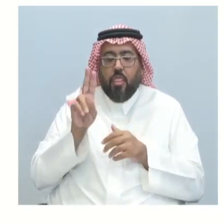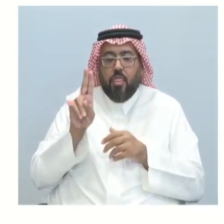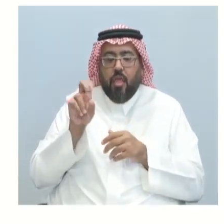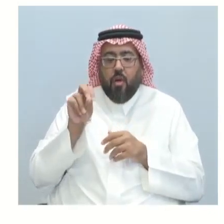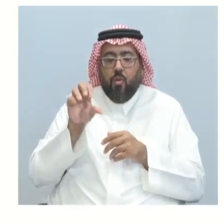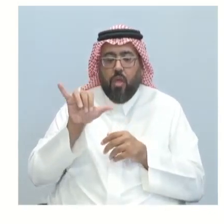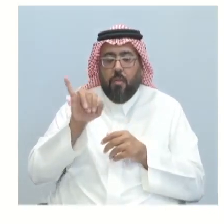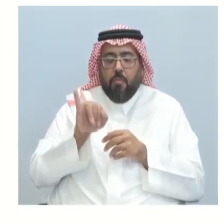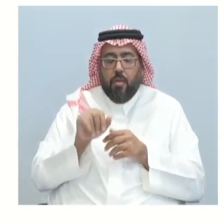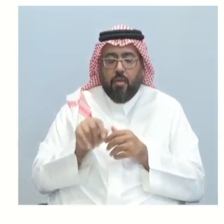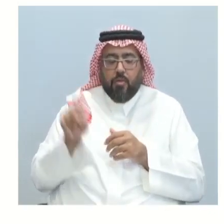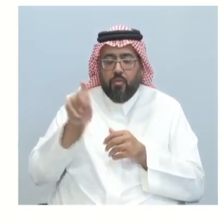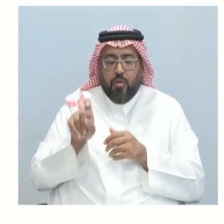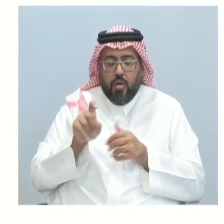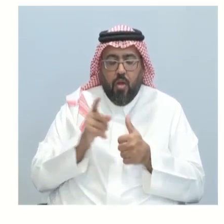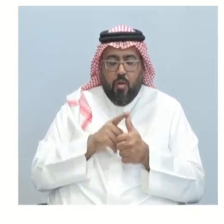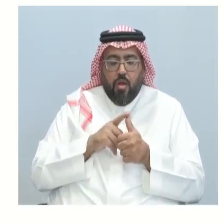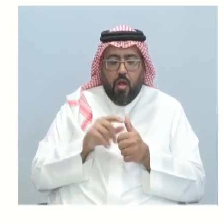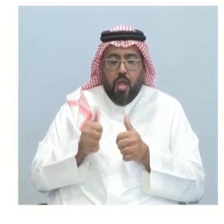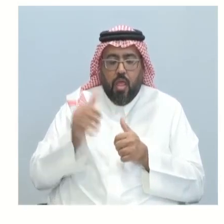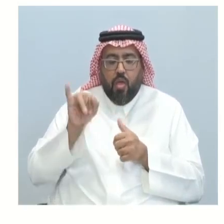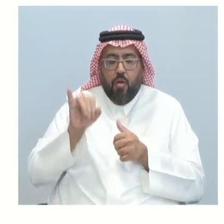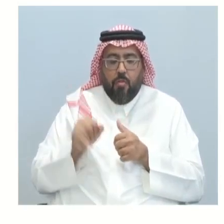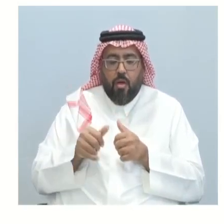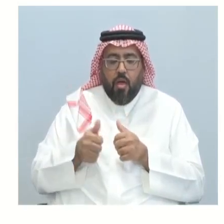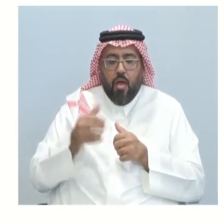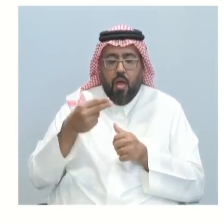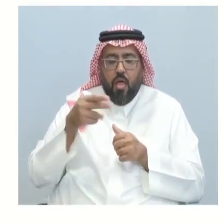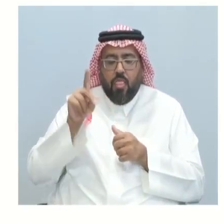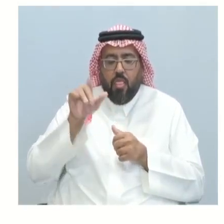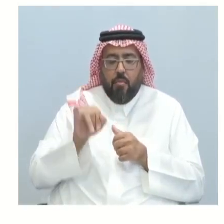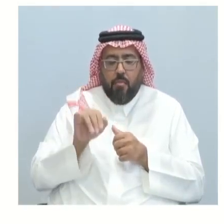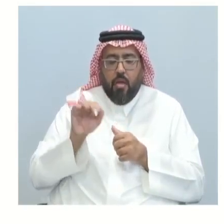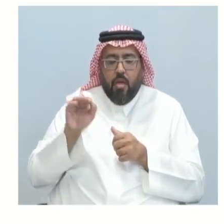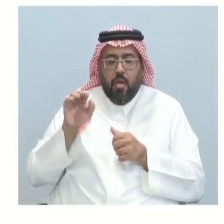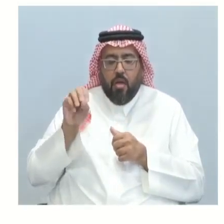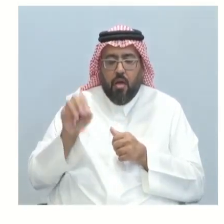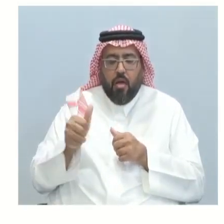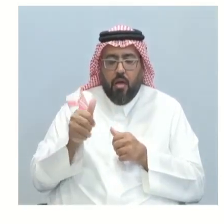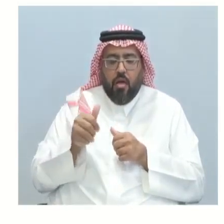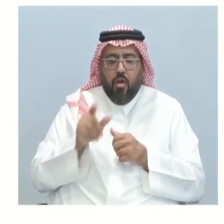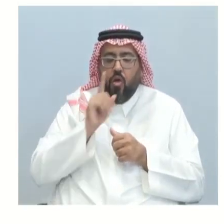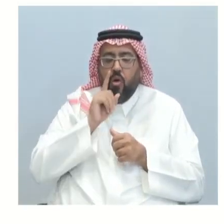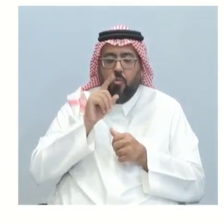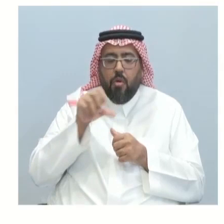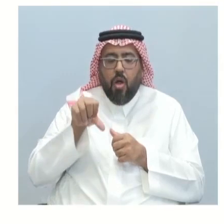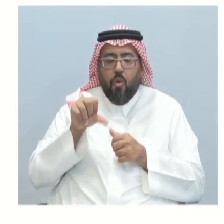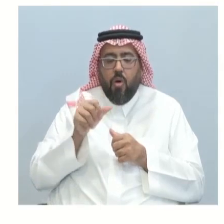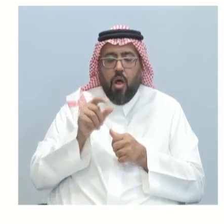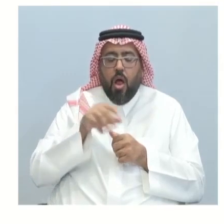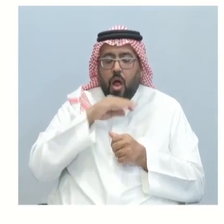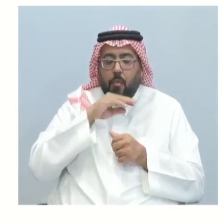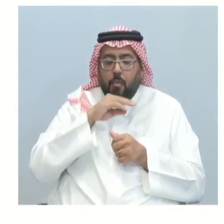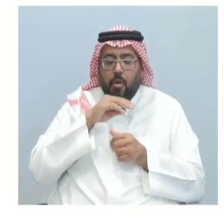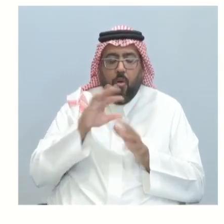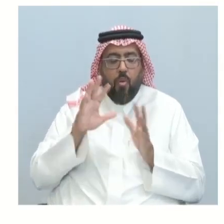التقويم السؤال الاول ايهما اعظم حقا الام او الاب ولماذا هذا ما